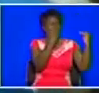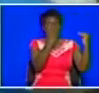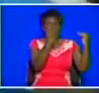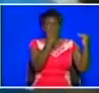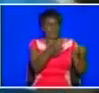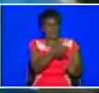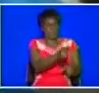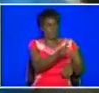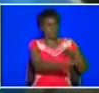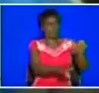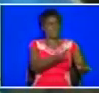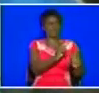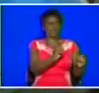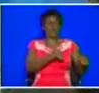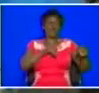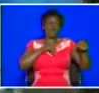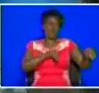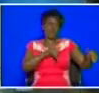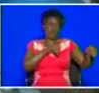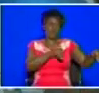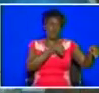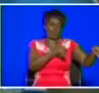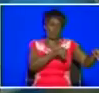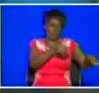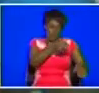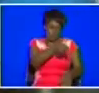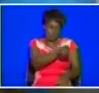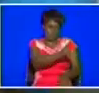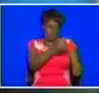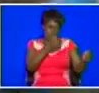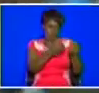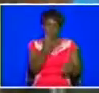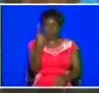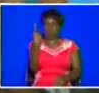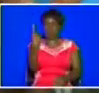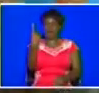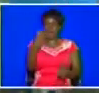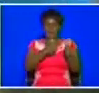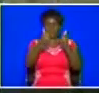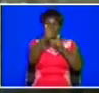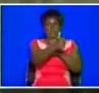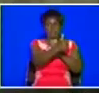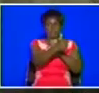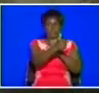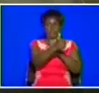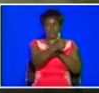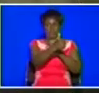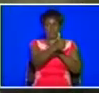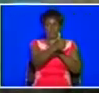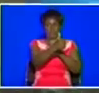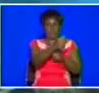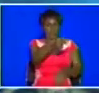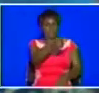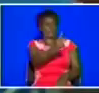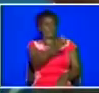kumpiga mguu wakamfuatiliafika mbele mbele hapa sindio kuna mmoja alikuwa mbeleomal akua kum mo akampiga